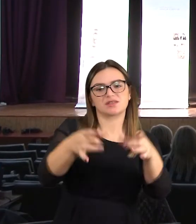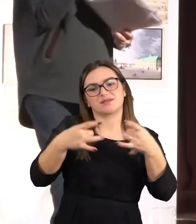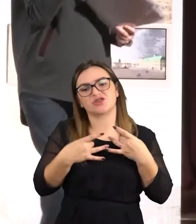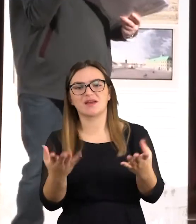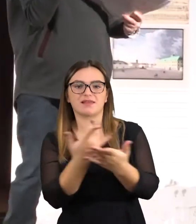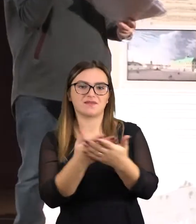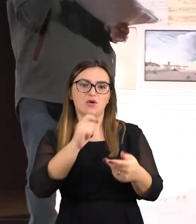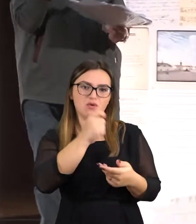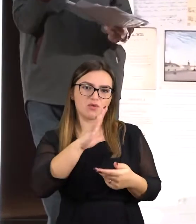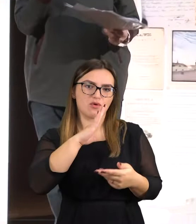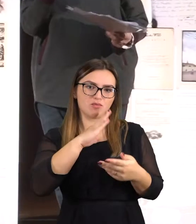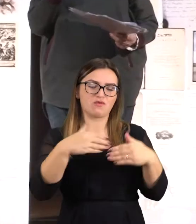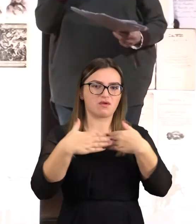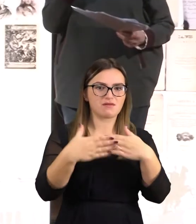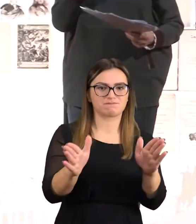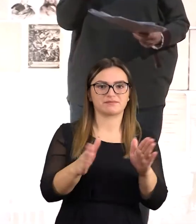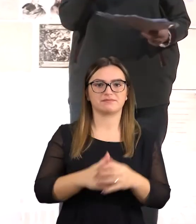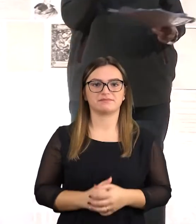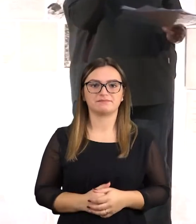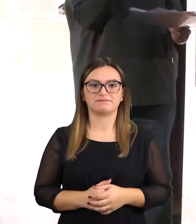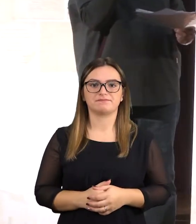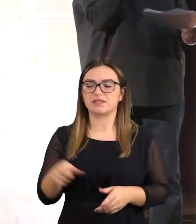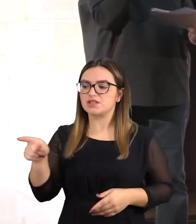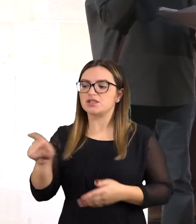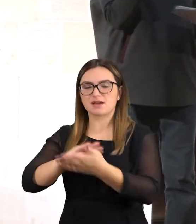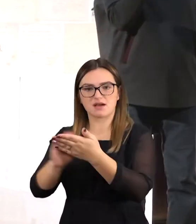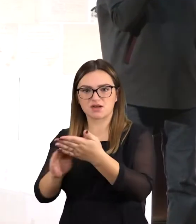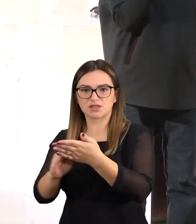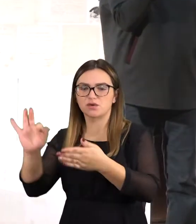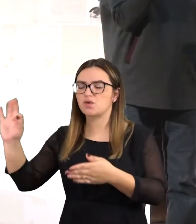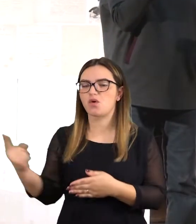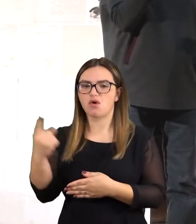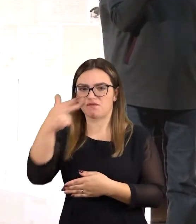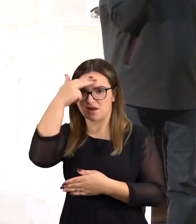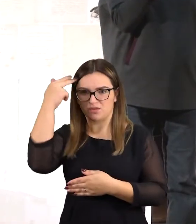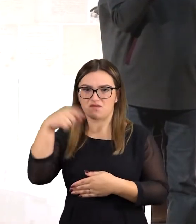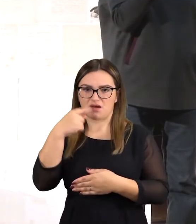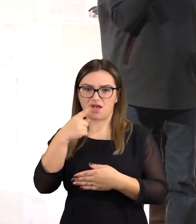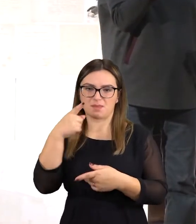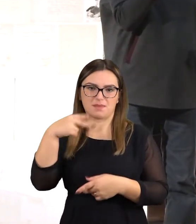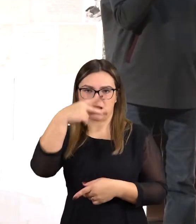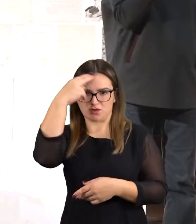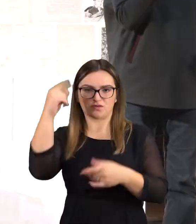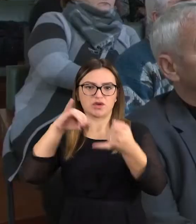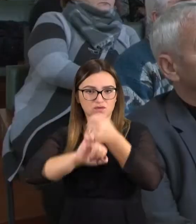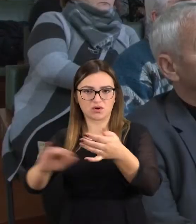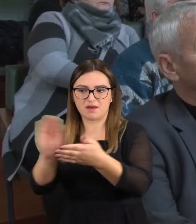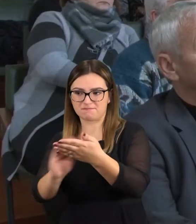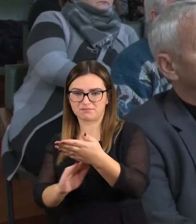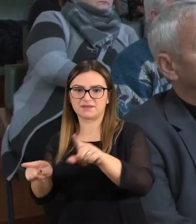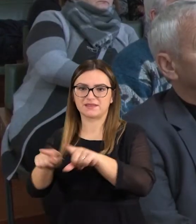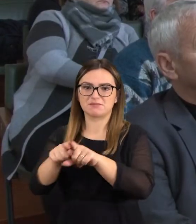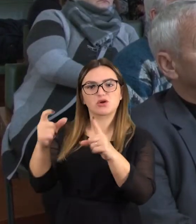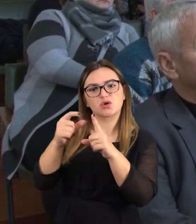carinės Rusijos pavergtoje Lietuvoje žadino tautos savimonę. Pirmasis lietuvių kalba parašė lietuvių istoriją ir kurio sukurtų